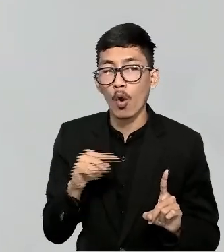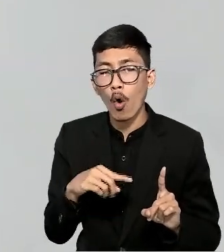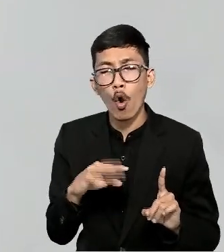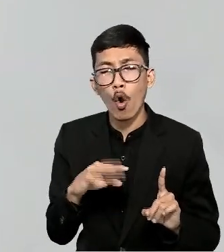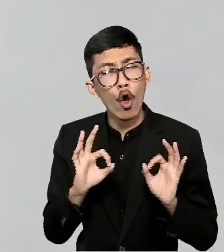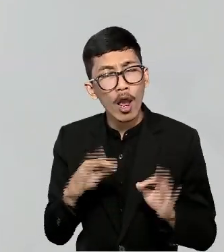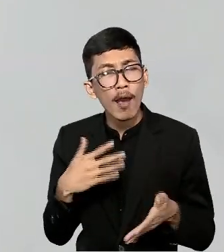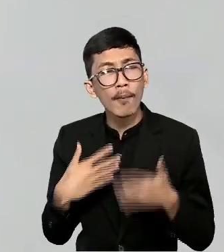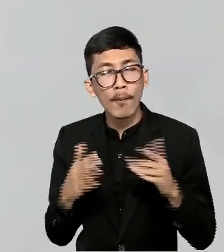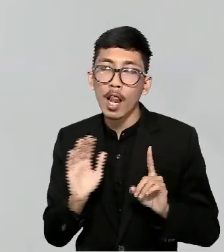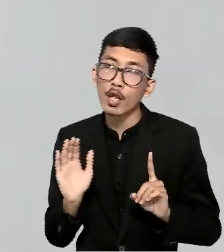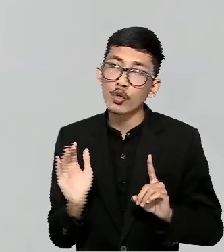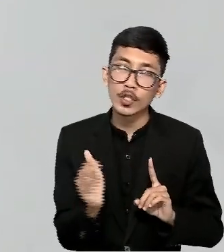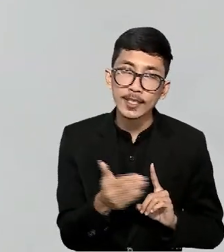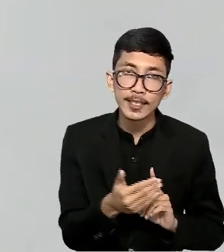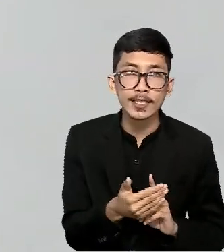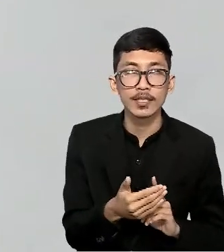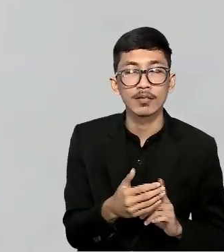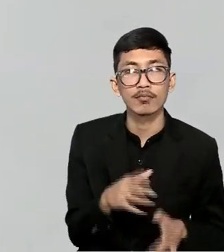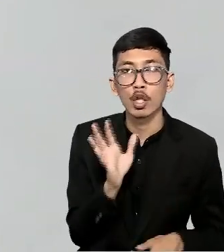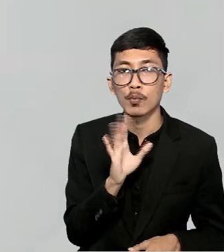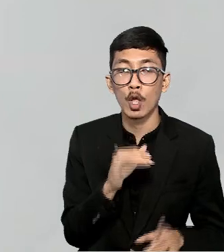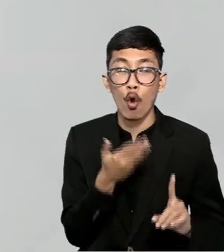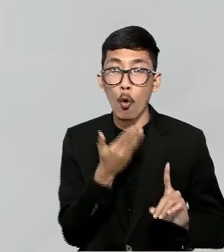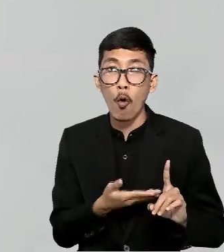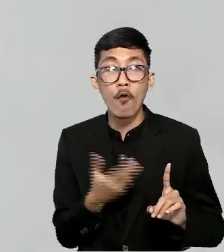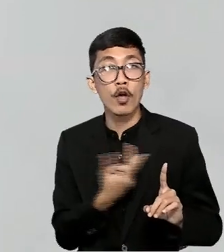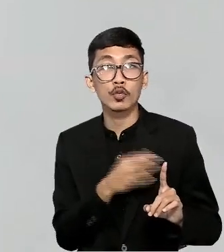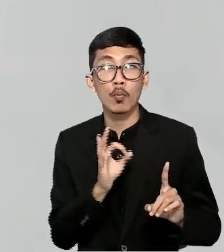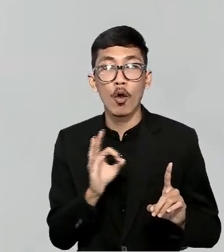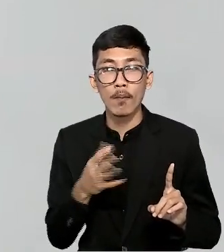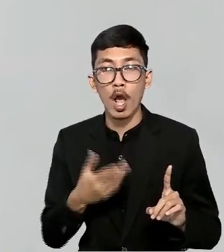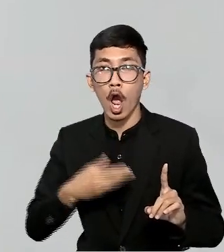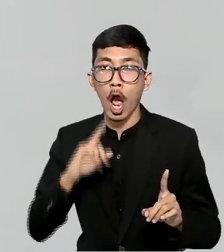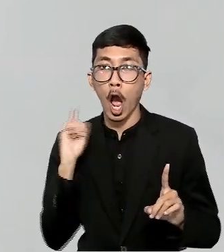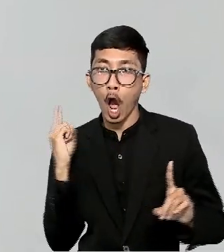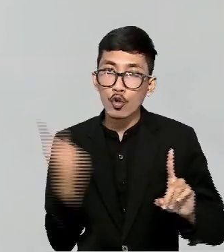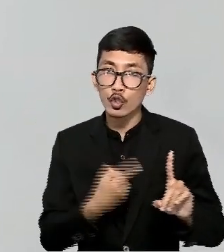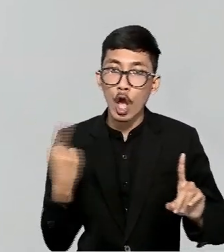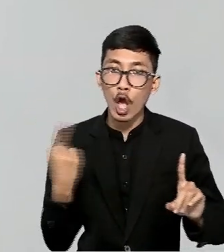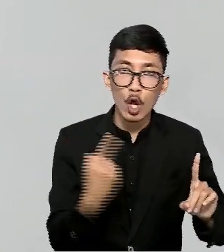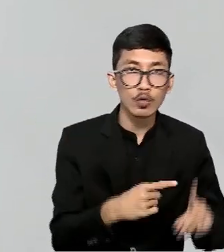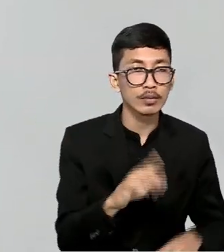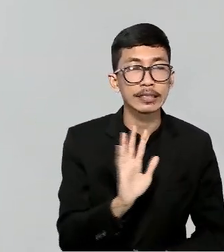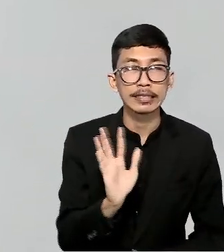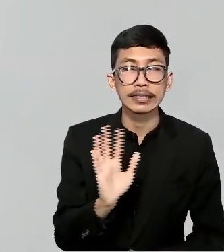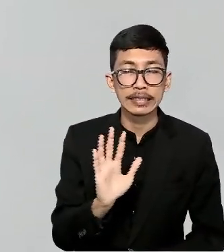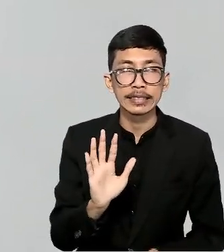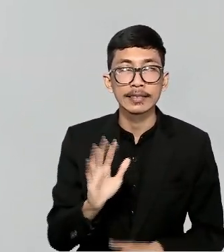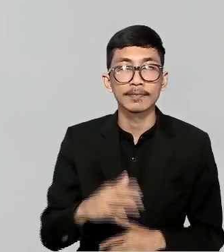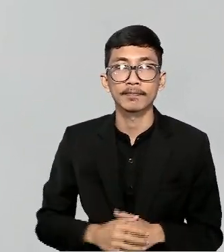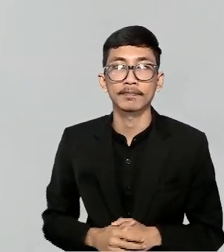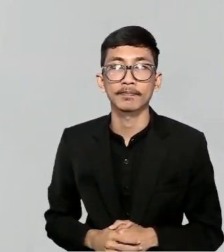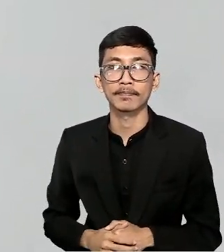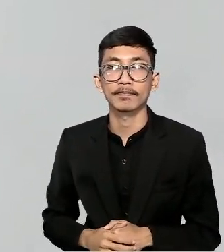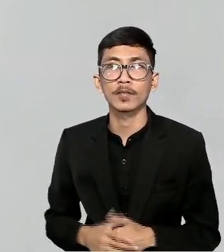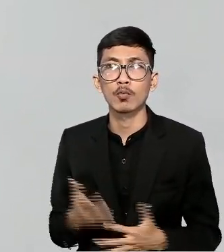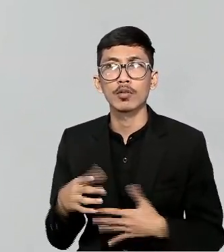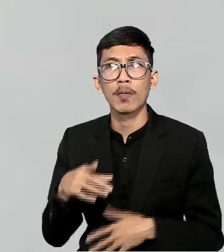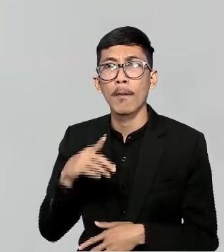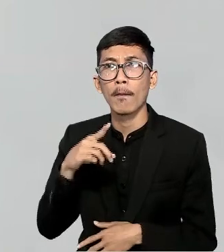harus kita lindungi Jangan karena kita sudah divaksin kita sudah aman tapi ternyata kita punya oma opa ayah ibu yang umurnya